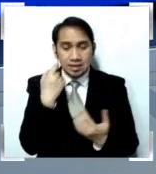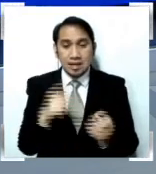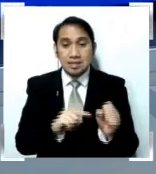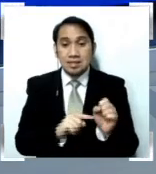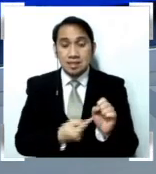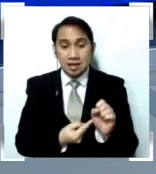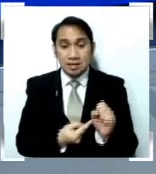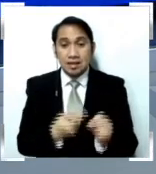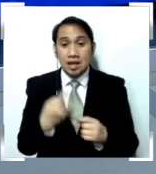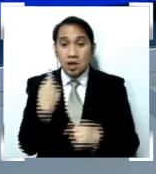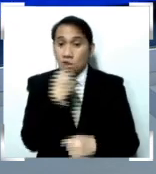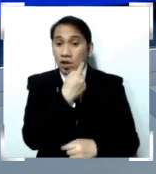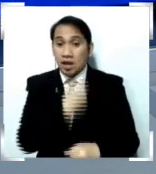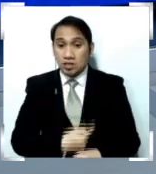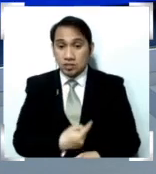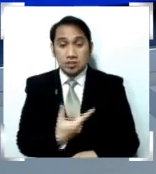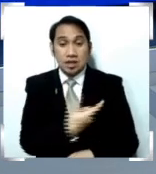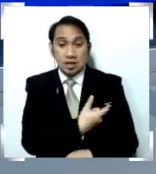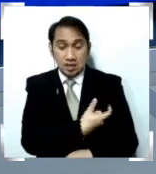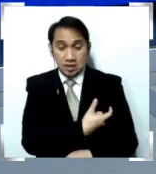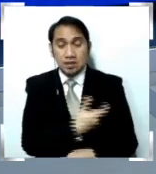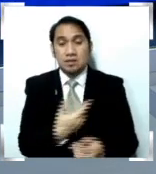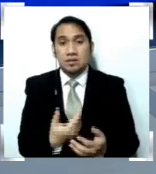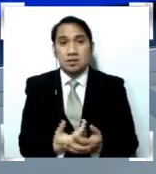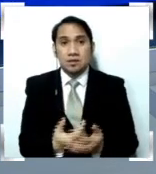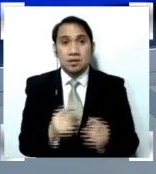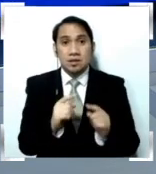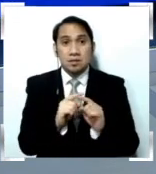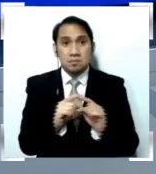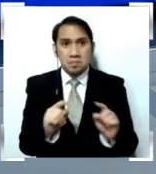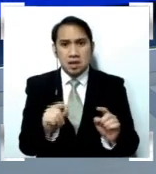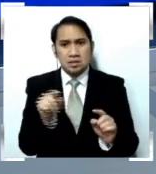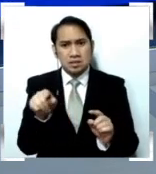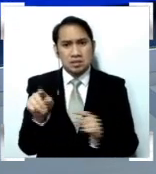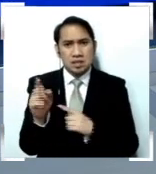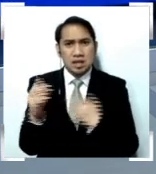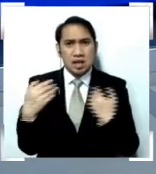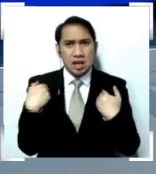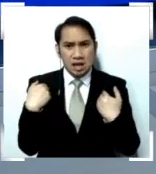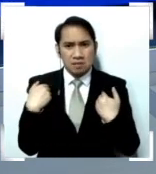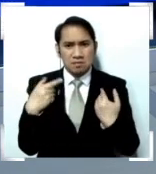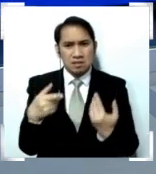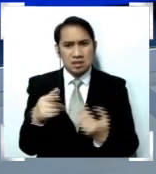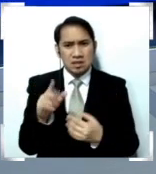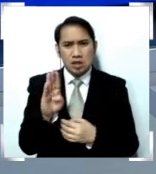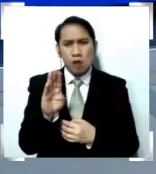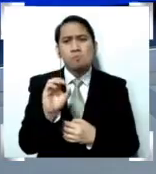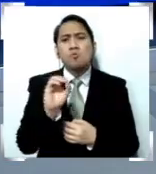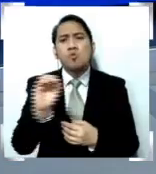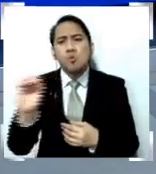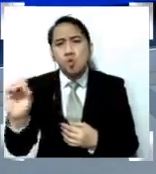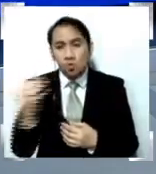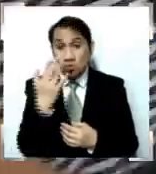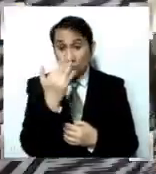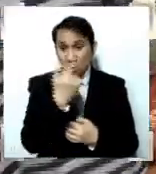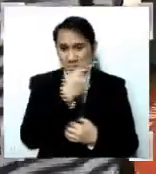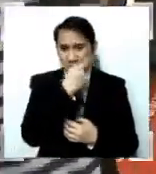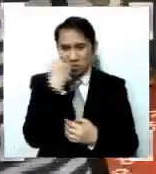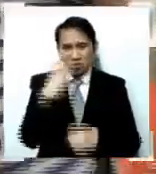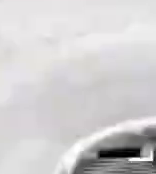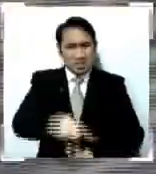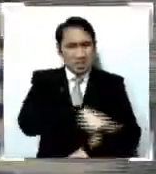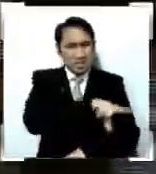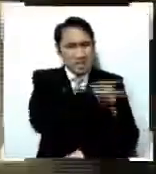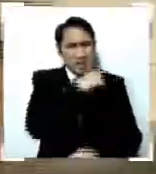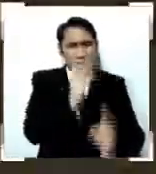ang paglunsad niyan sa isang lunsod, nabuo dahil sa tagal ng pila. Saksi, si Lea Aves.